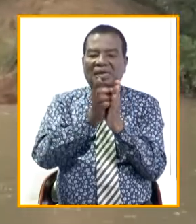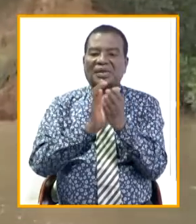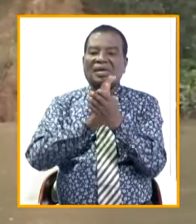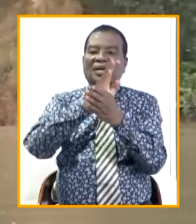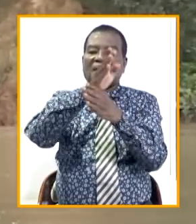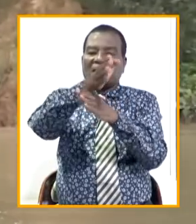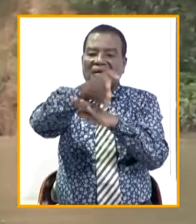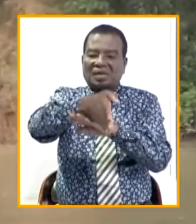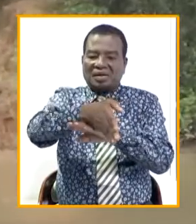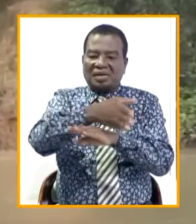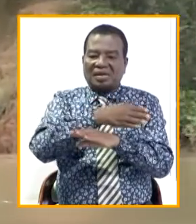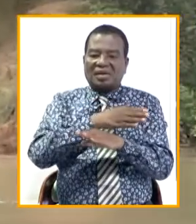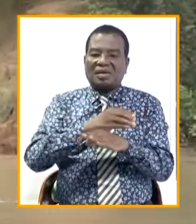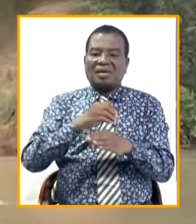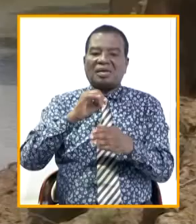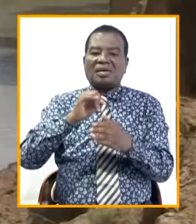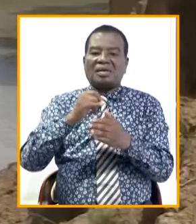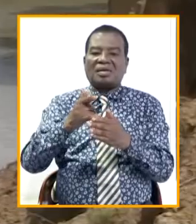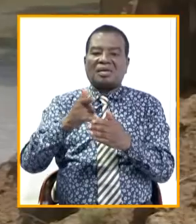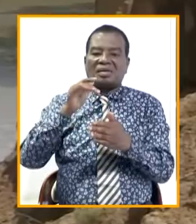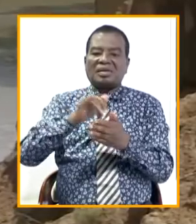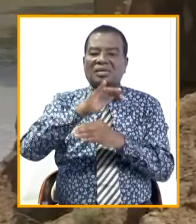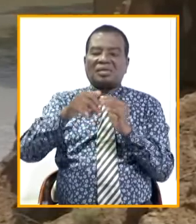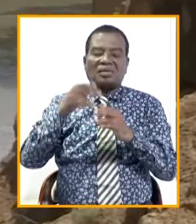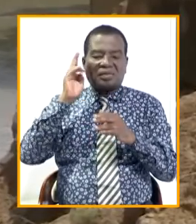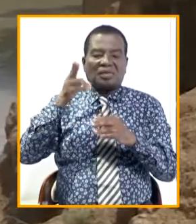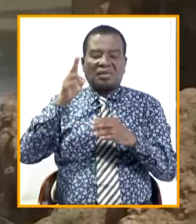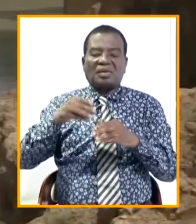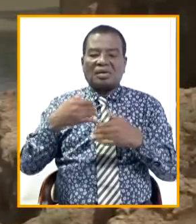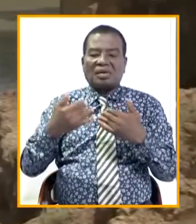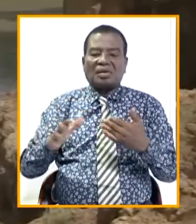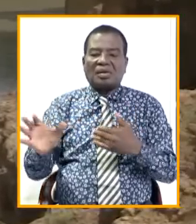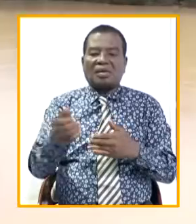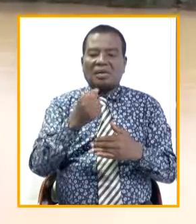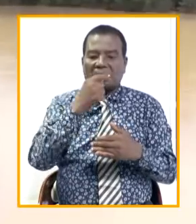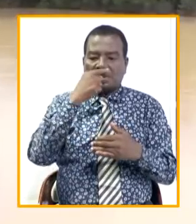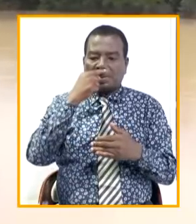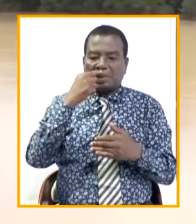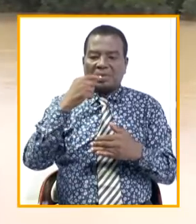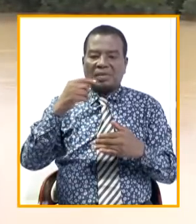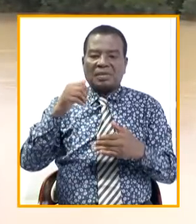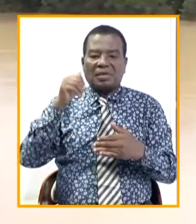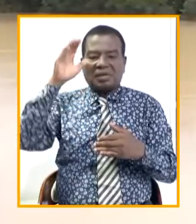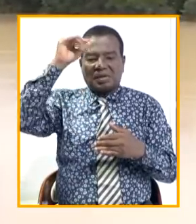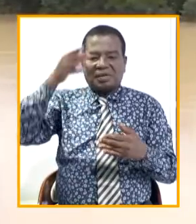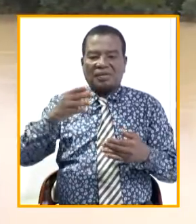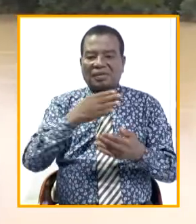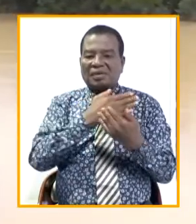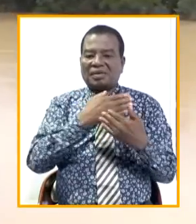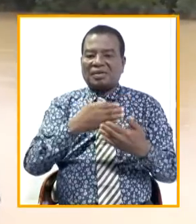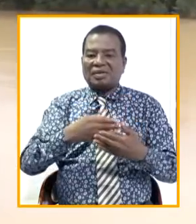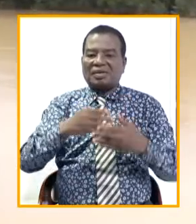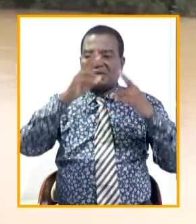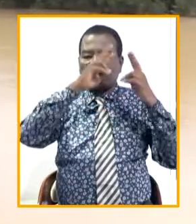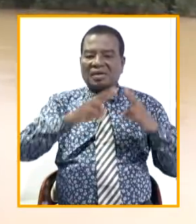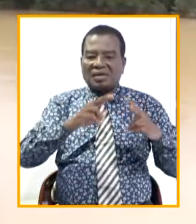à parcourir. Ce cours d'eau, c'est toute une histoire apprise par Daouda Kone, le fils du chef du village de